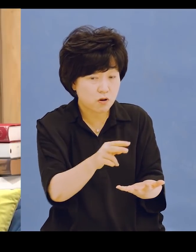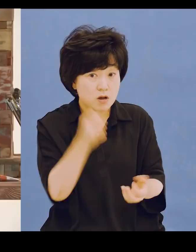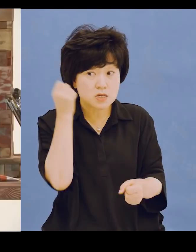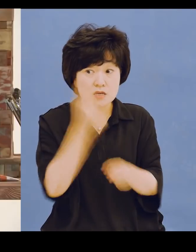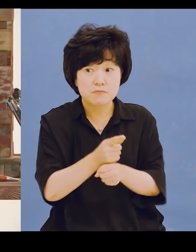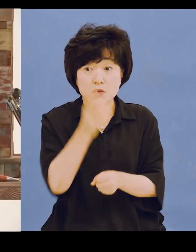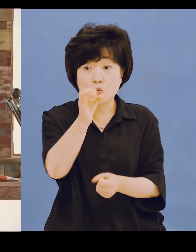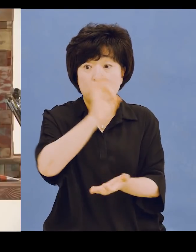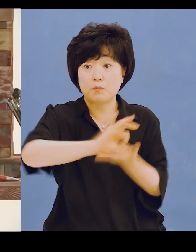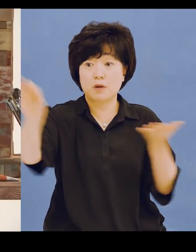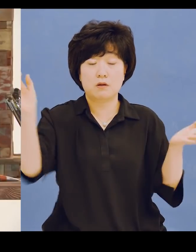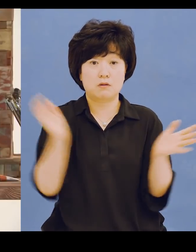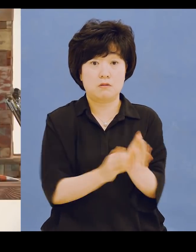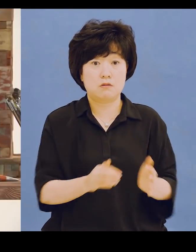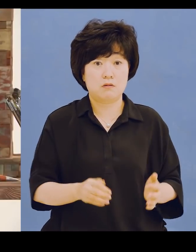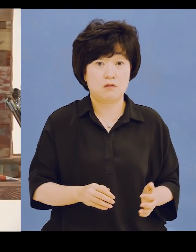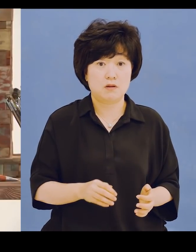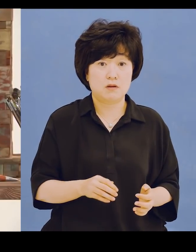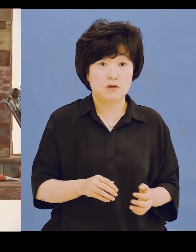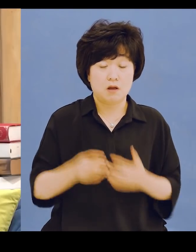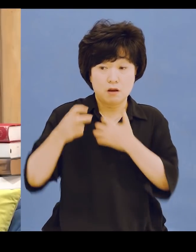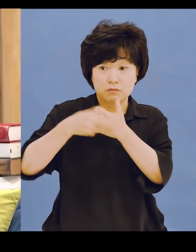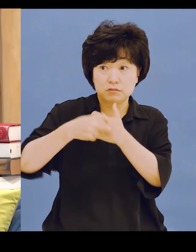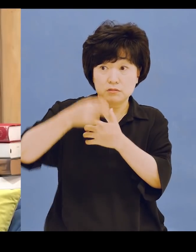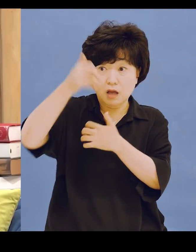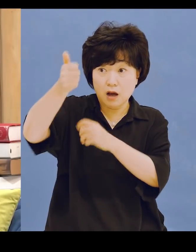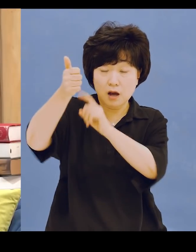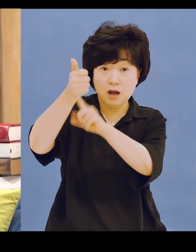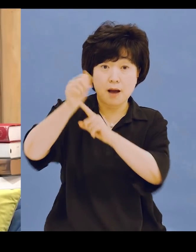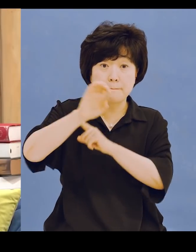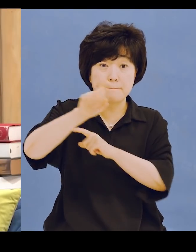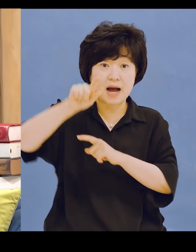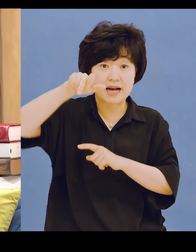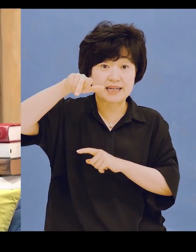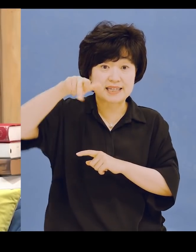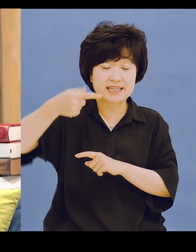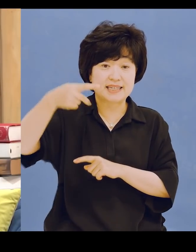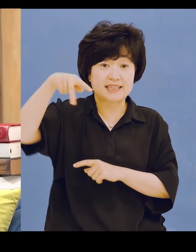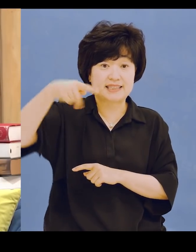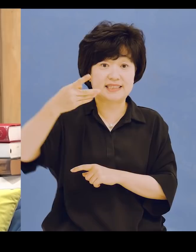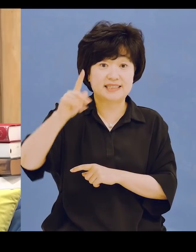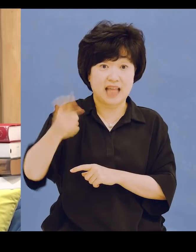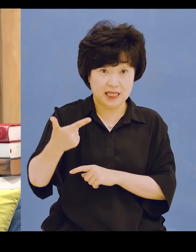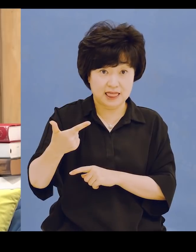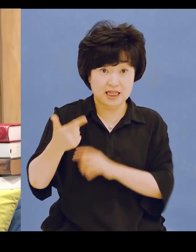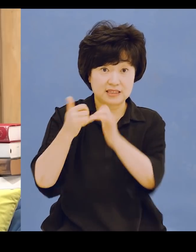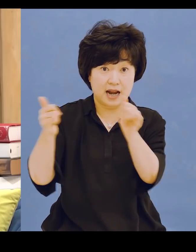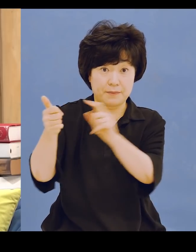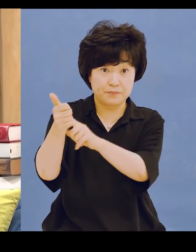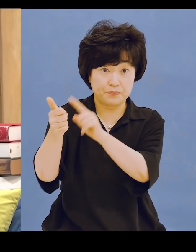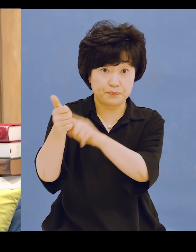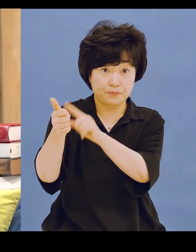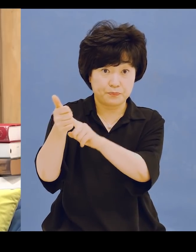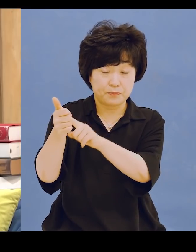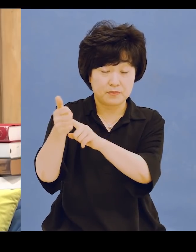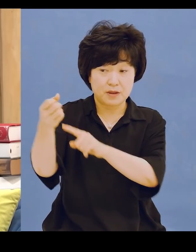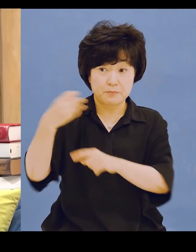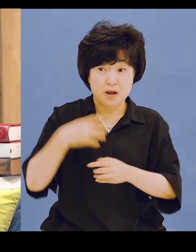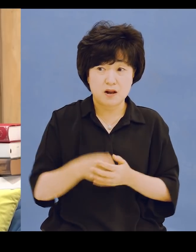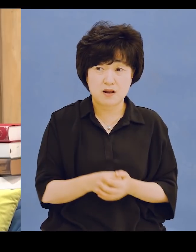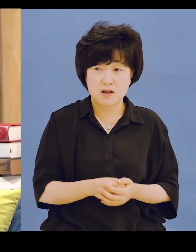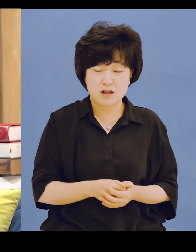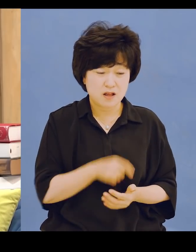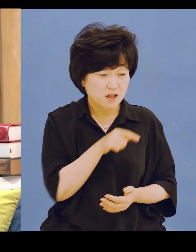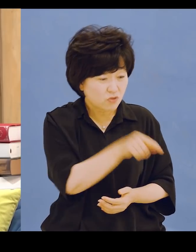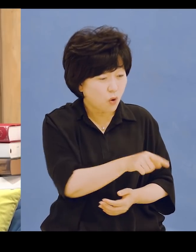헤드 닥터가 파키스탄 분이었어요. 네. 그런데 그분이 나는 왜 여기 너희들 왔느냐 애를 저렇게